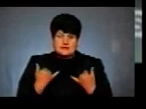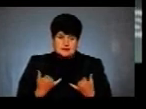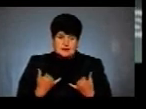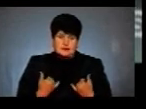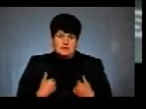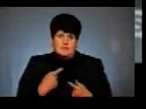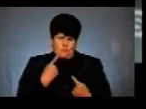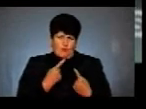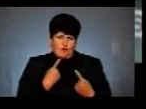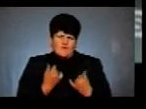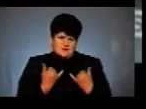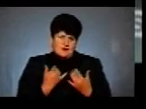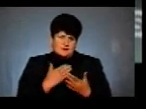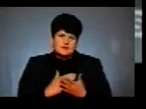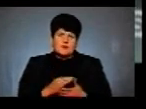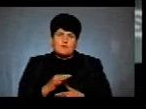наприклад, там про